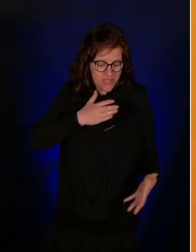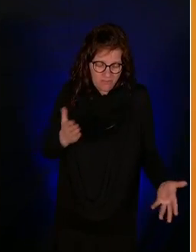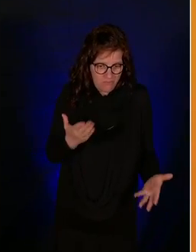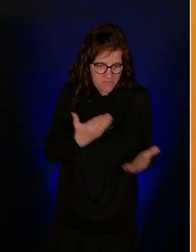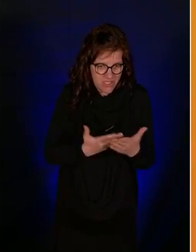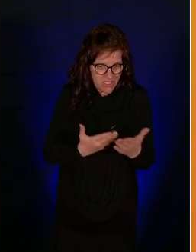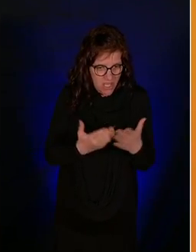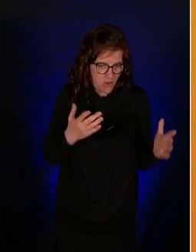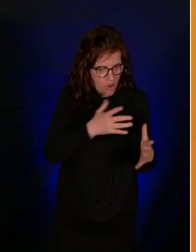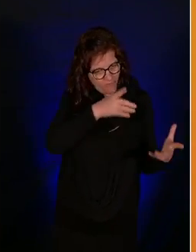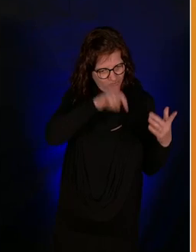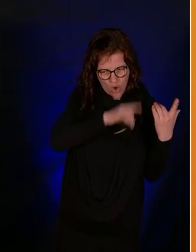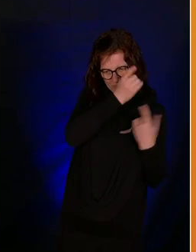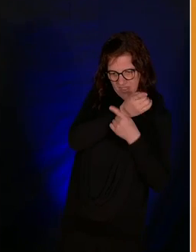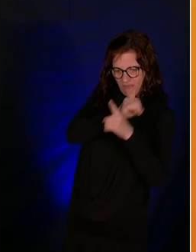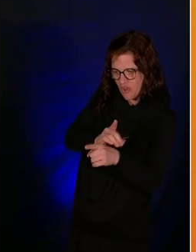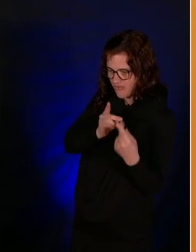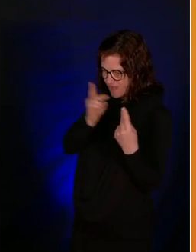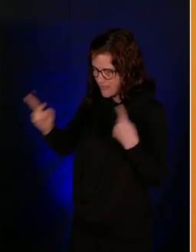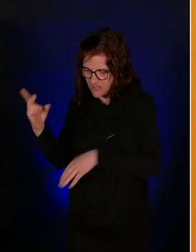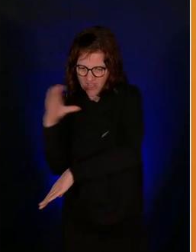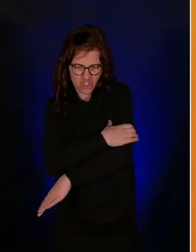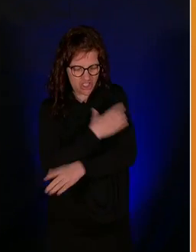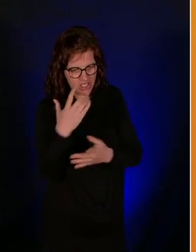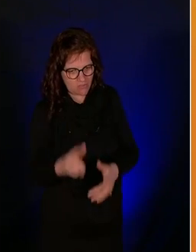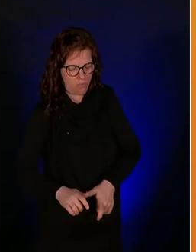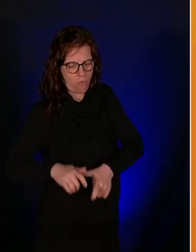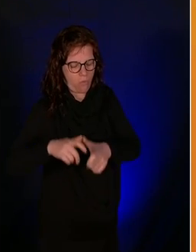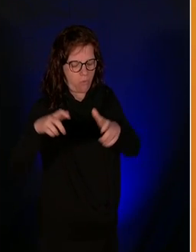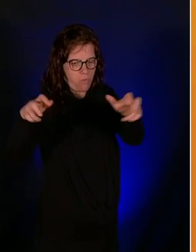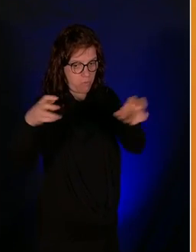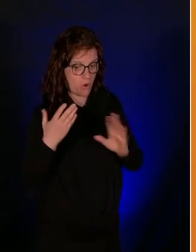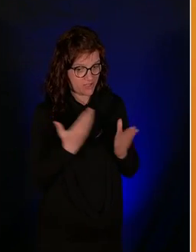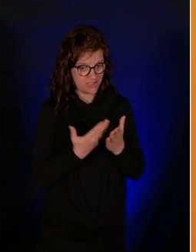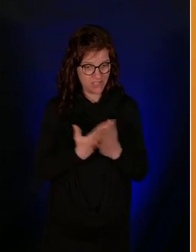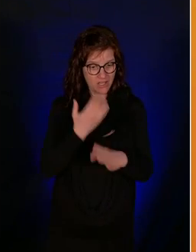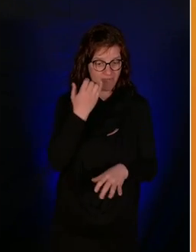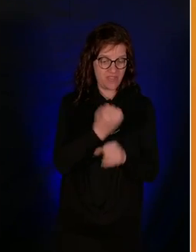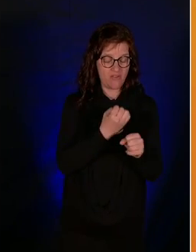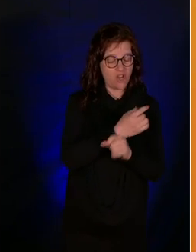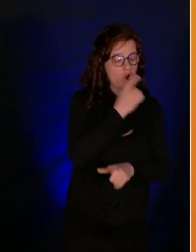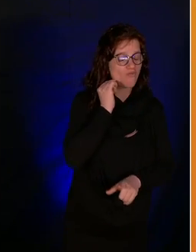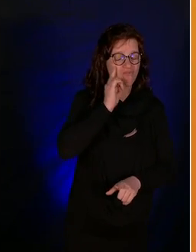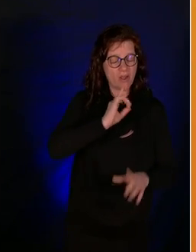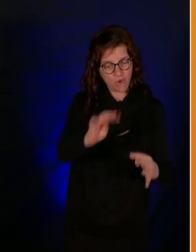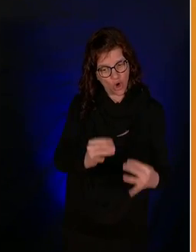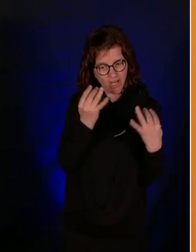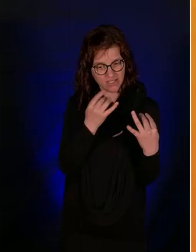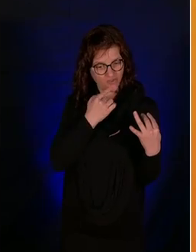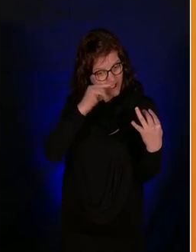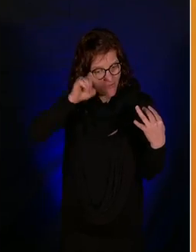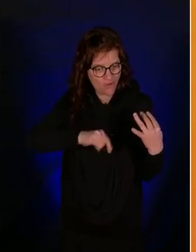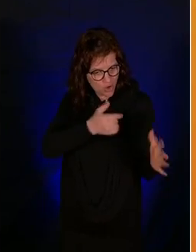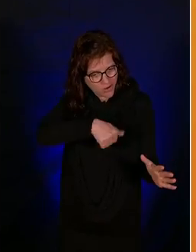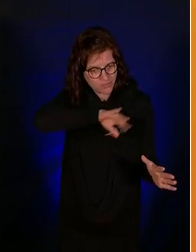montée du fascisme. Alors sortons de ce congrès, camarades, rassemblés et divisés. Les travailleurs et travailleuses nous regardent et on va avoir des